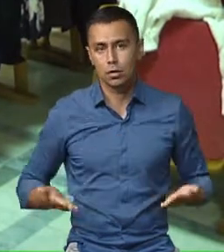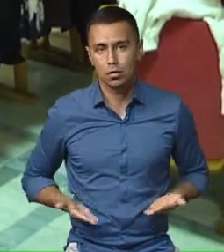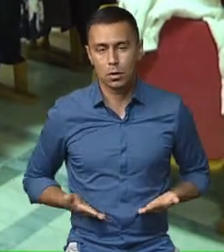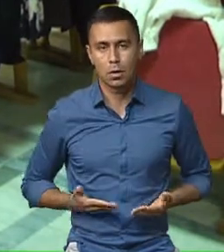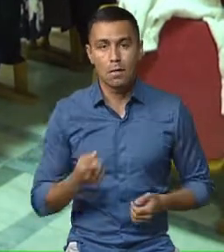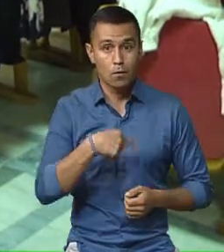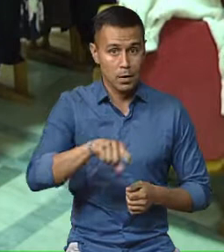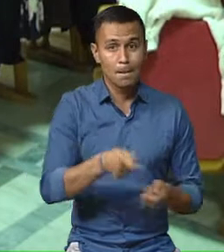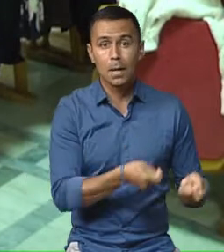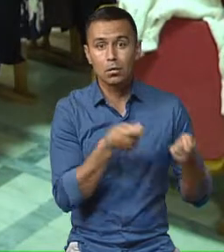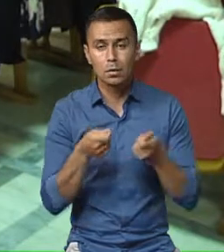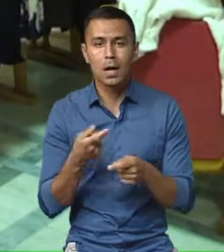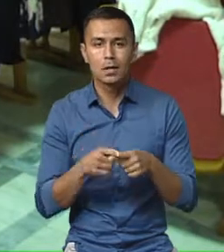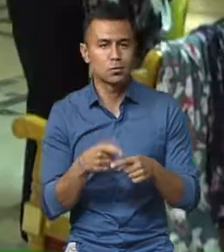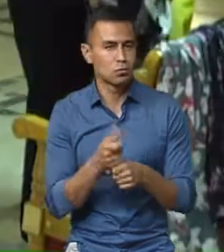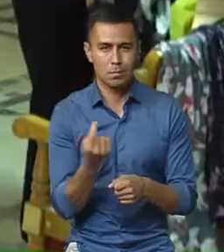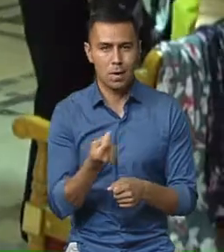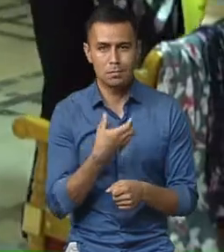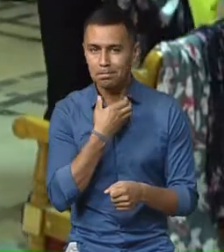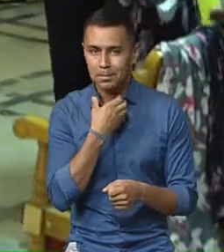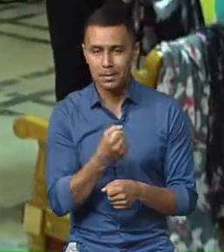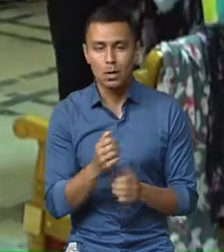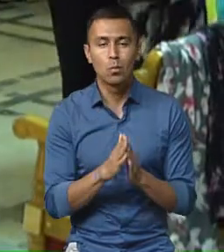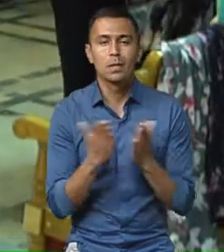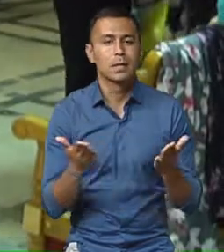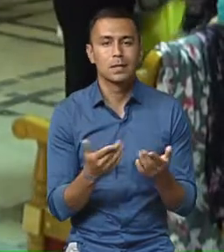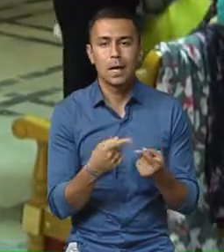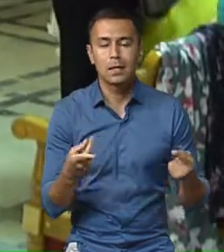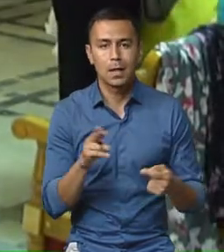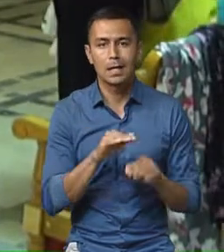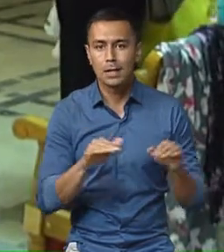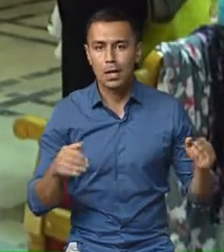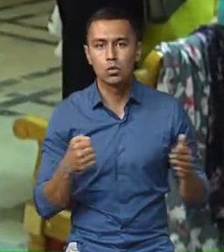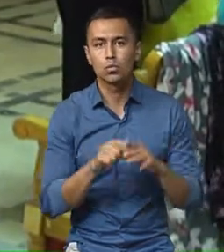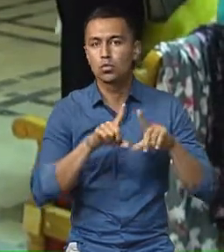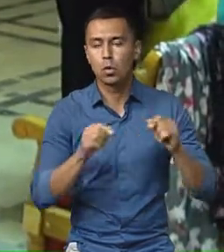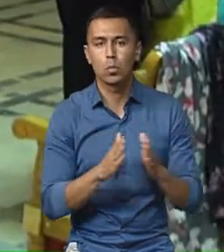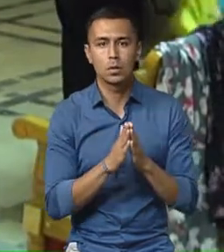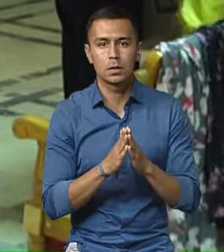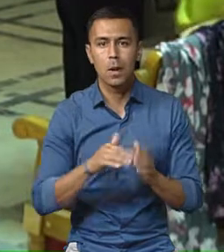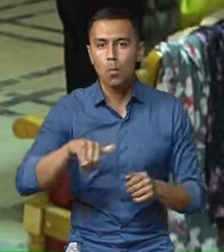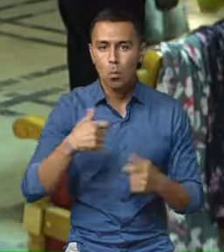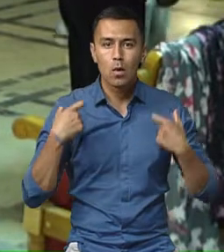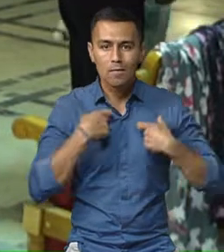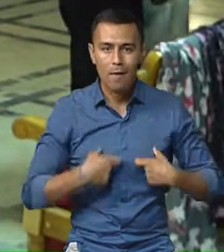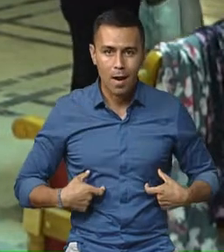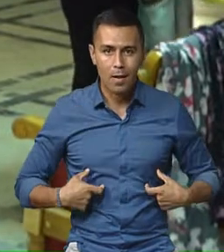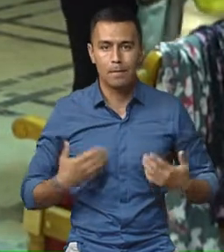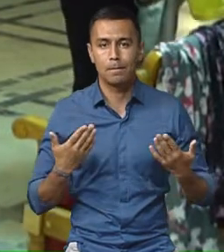вони приносять, а це дуже мало. Просять якісь речі для дітей до школи, просять портфелі, якісь